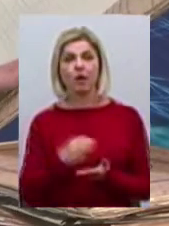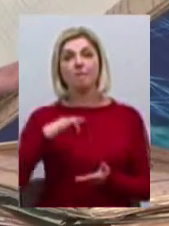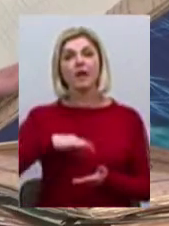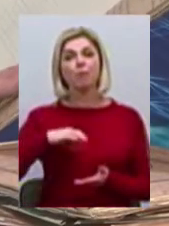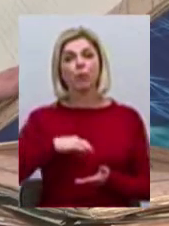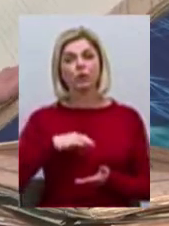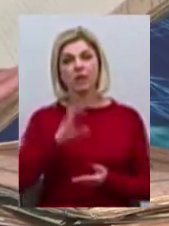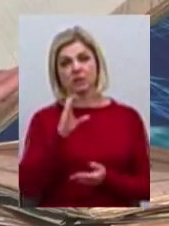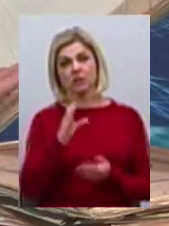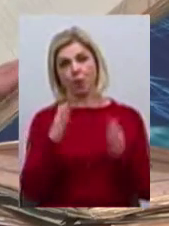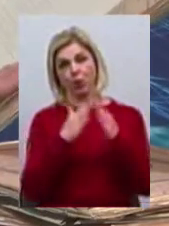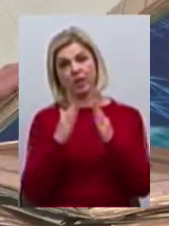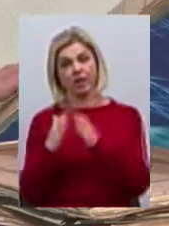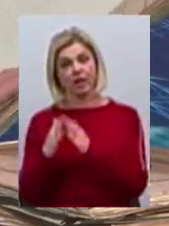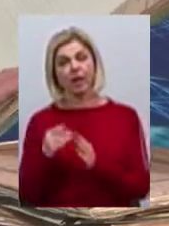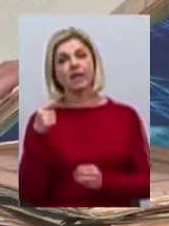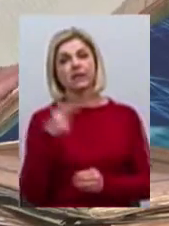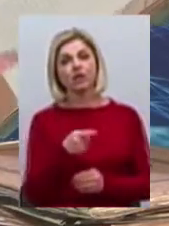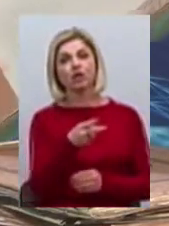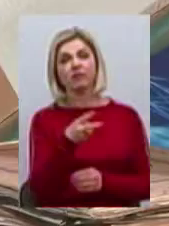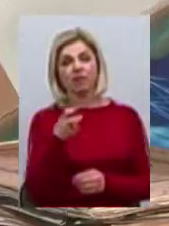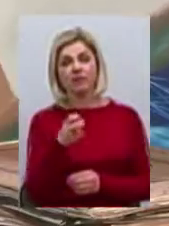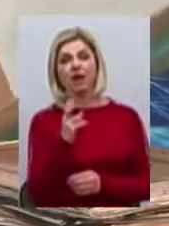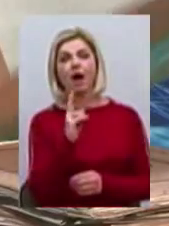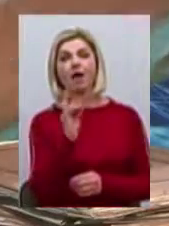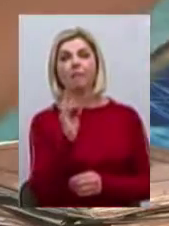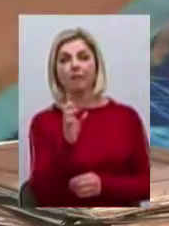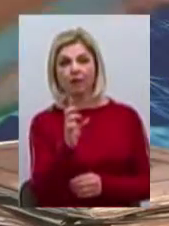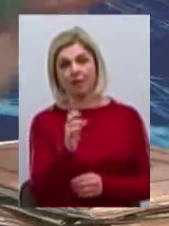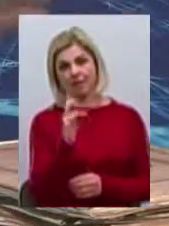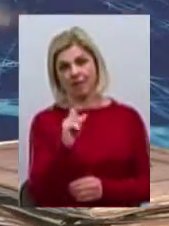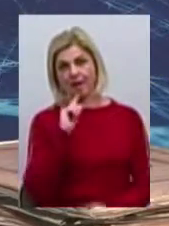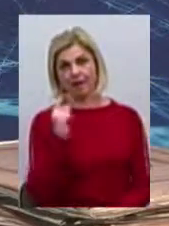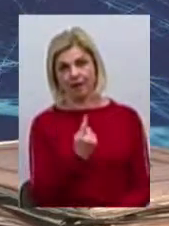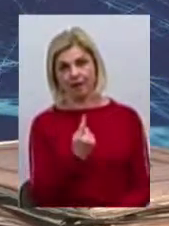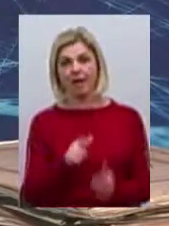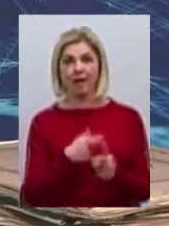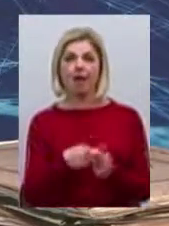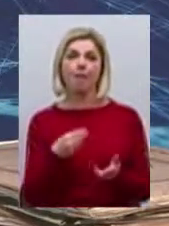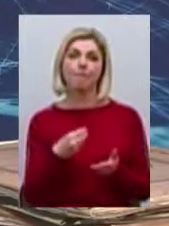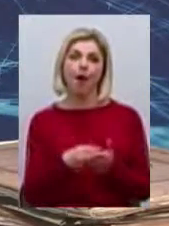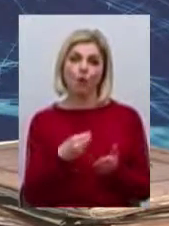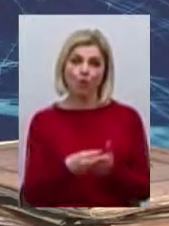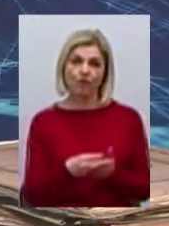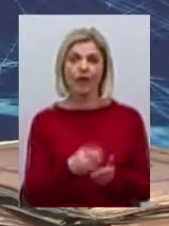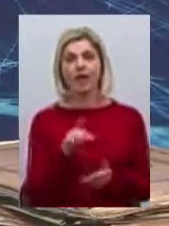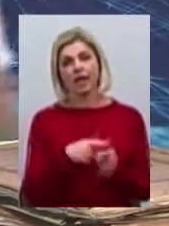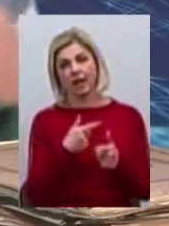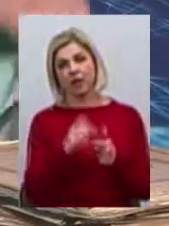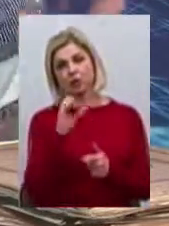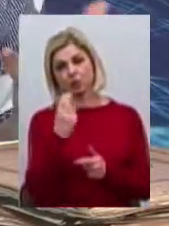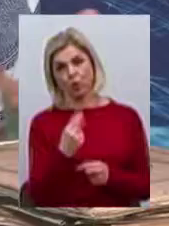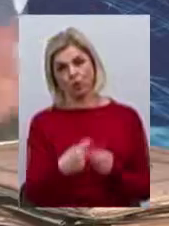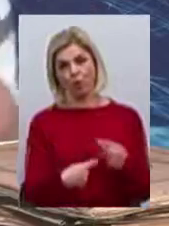з будівель 1020 карбованців на рік. Тобто або майновий стан, або соціальне походження. Або майновий, або